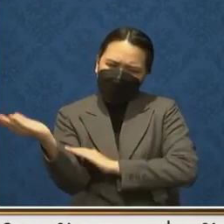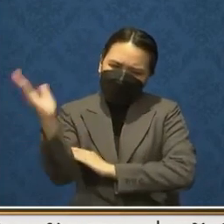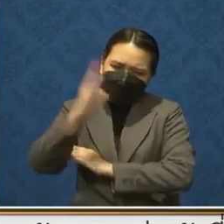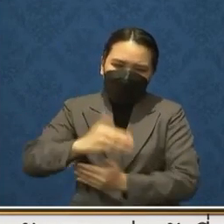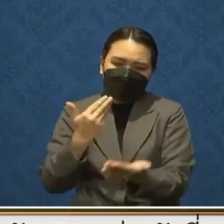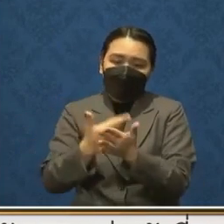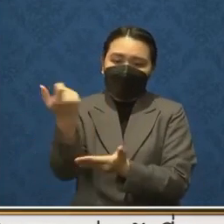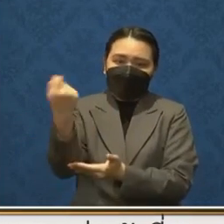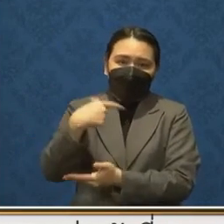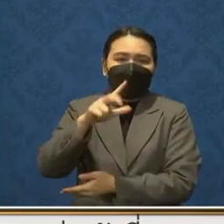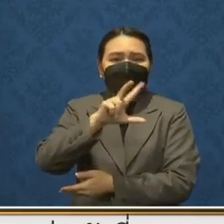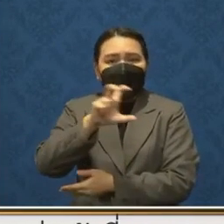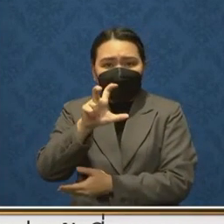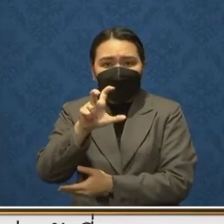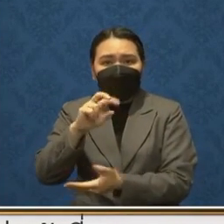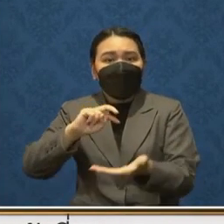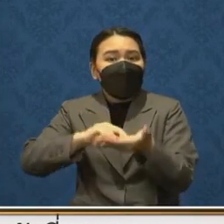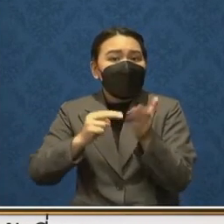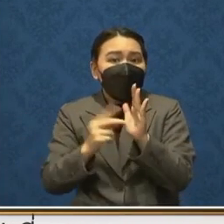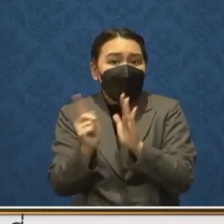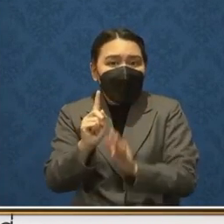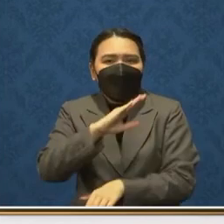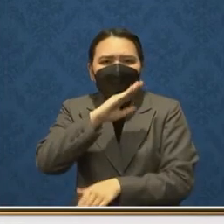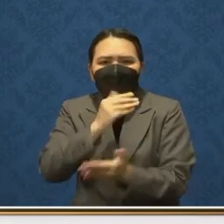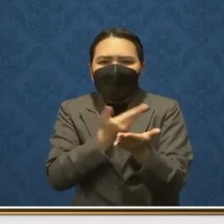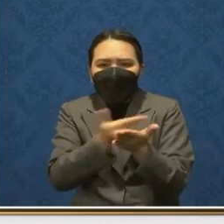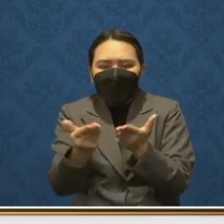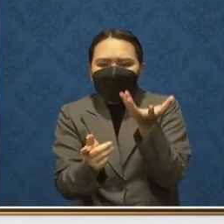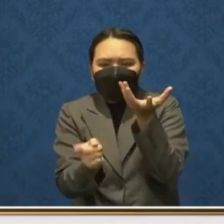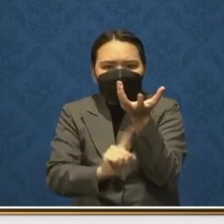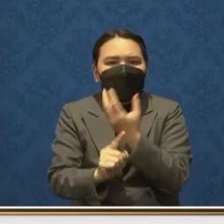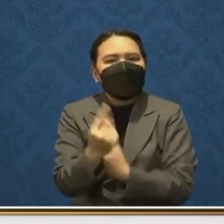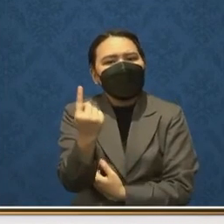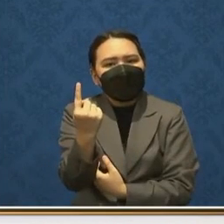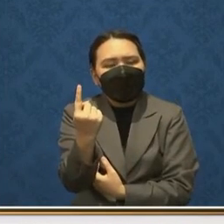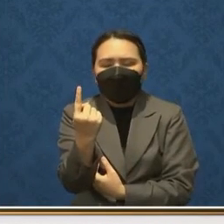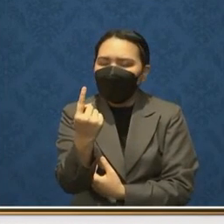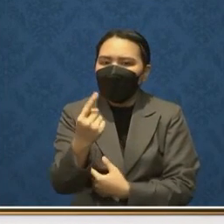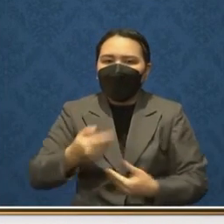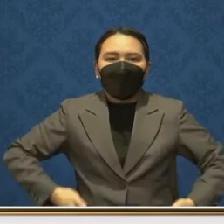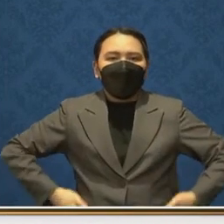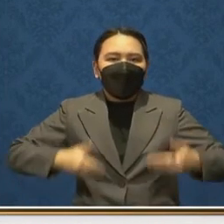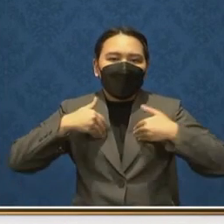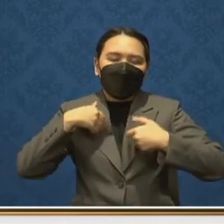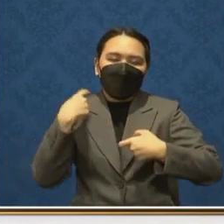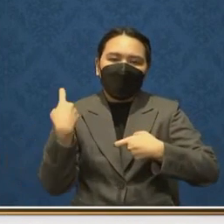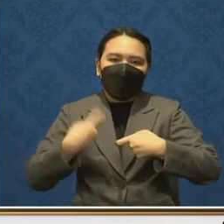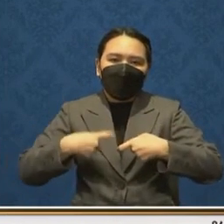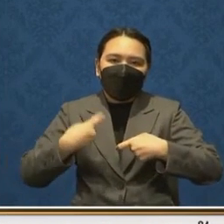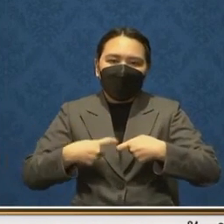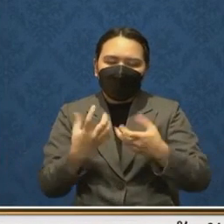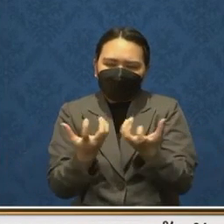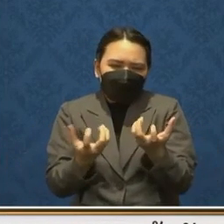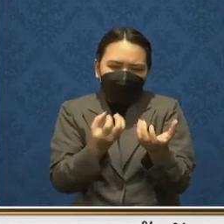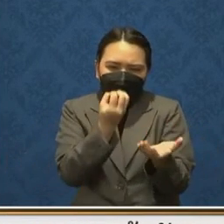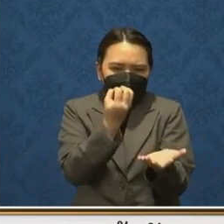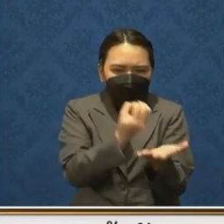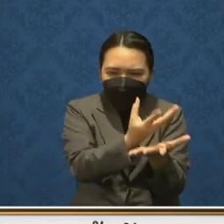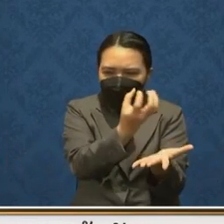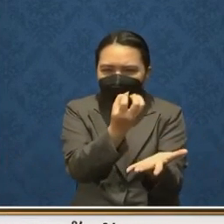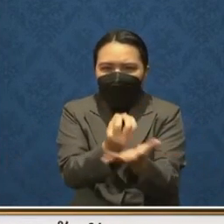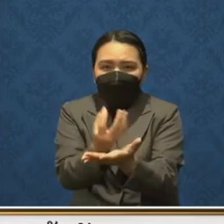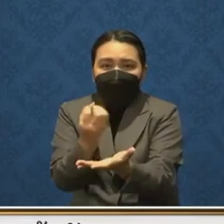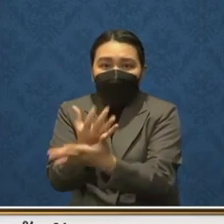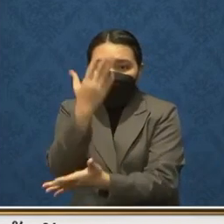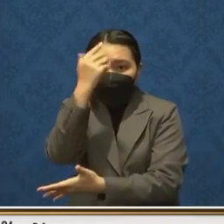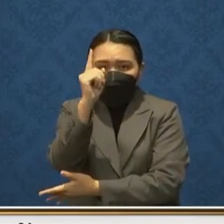ือหมูก็ได้กิโลวียวมเปนความยากลำบากนะครับการอยู่ในขณะนี้ทุกอย่แงหมดครัที่เจ้าบานตองซ้อจากบร